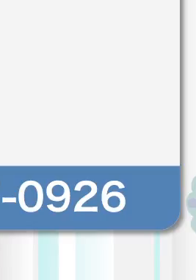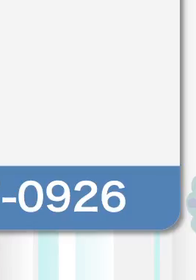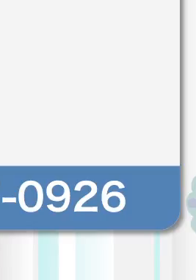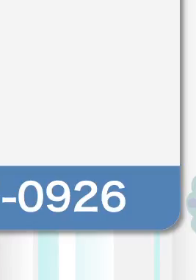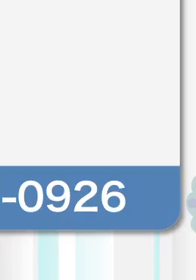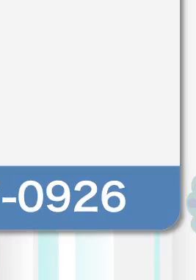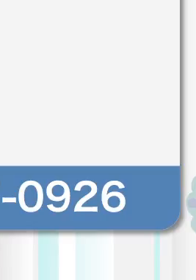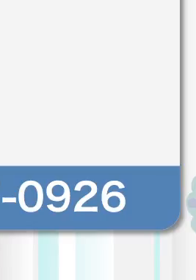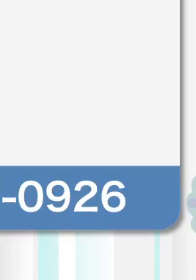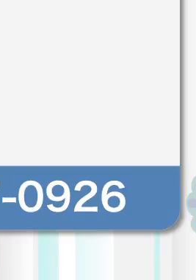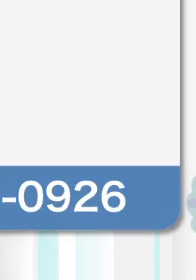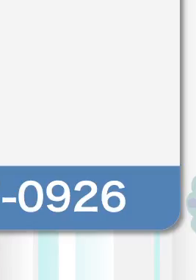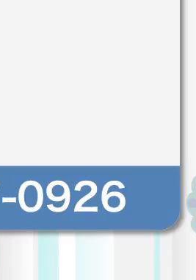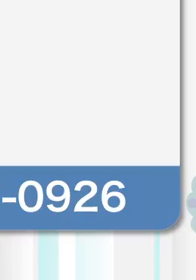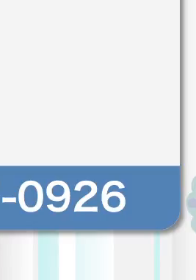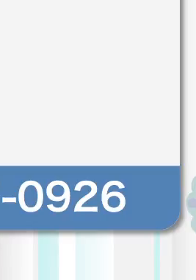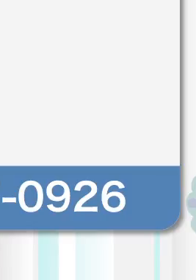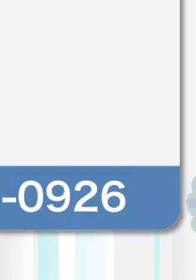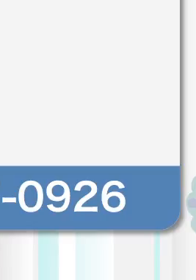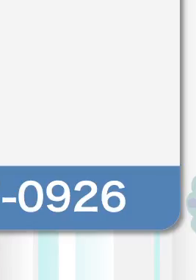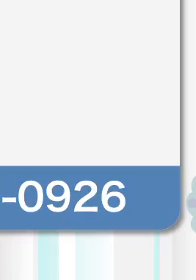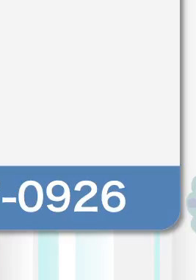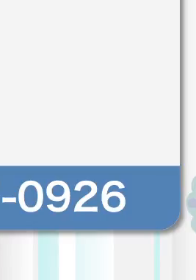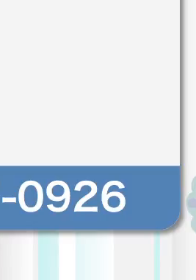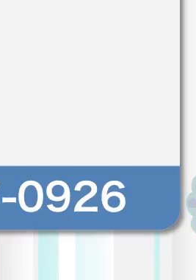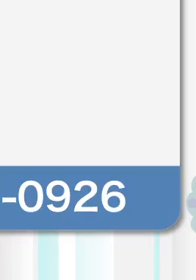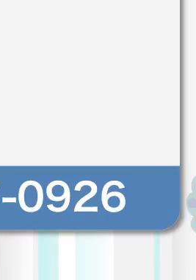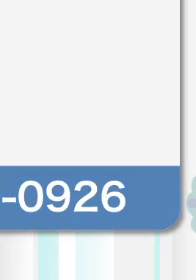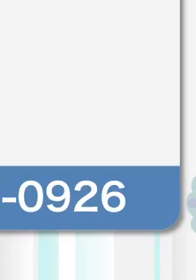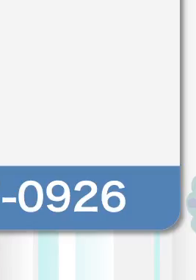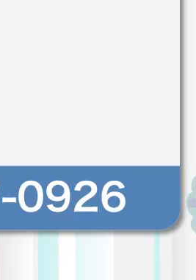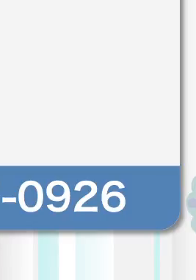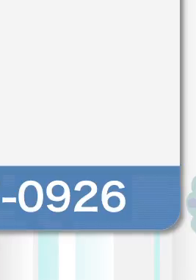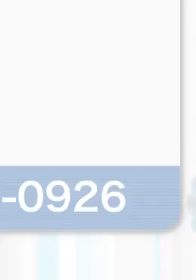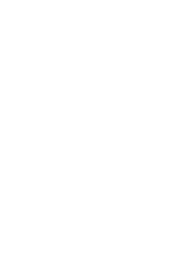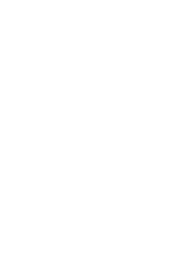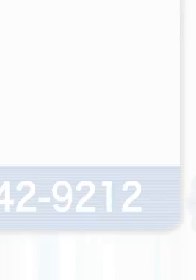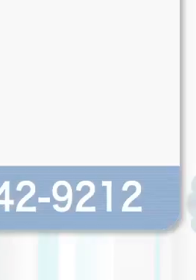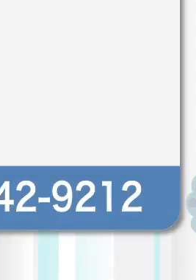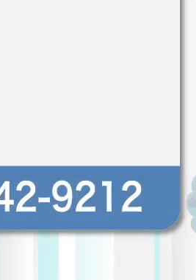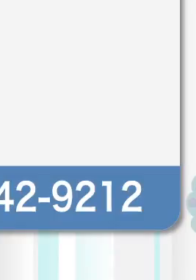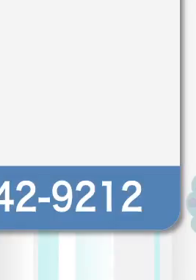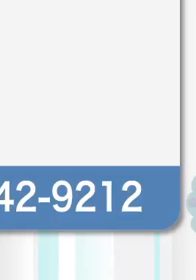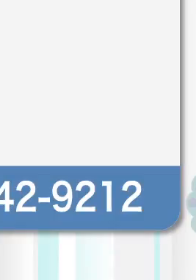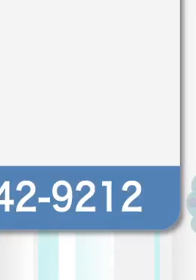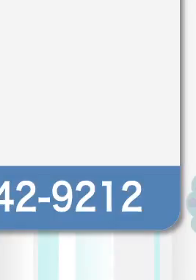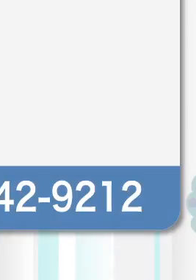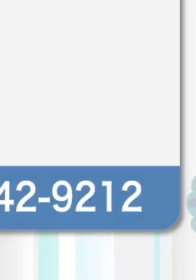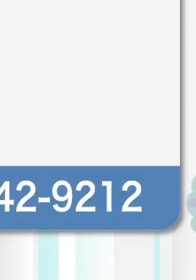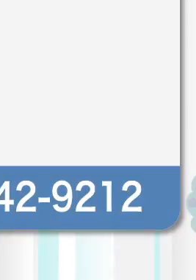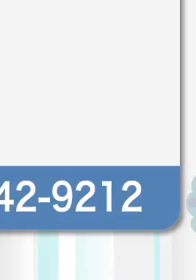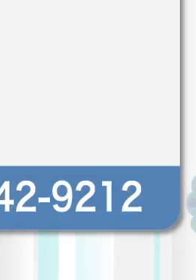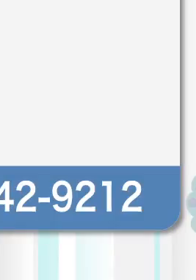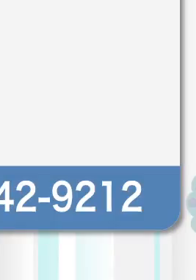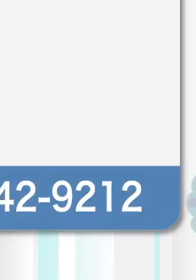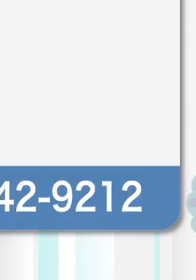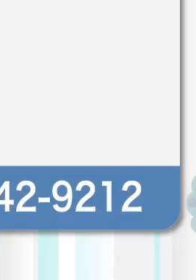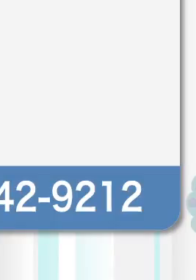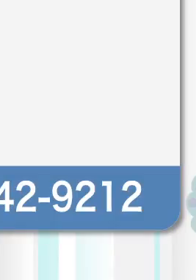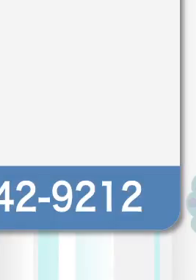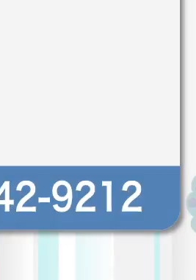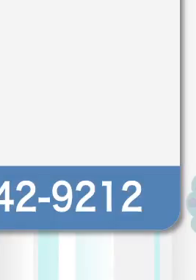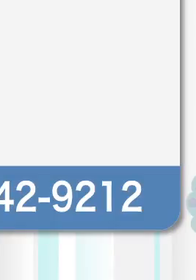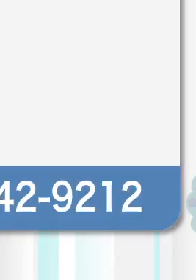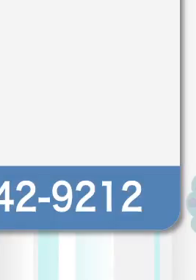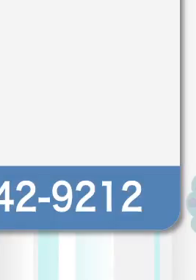万円を助成します。たくさんの方のお申し込みをお待ちしています。沖縄県国際交流人